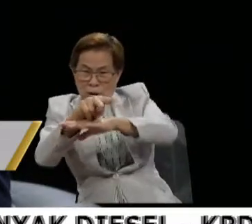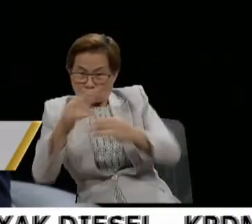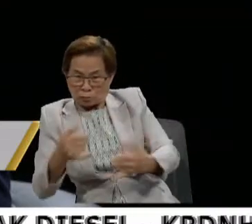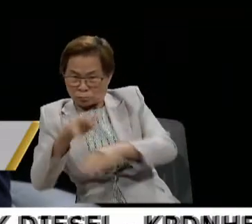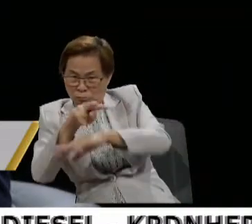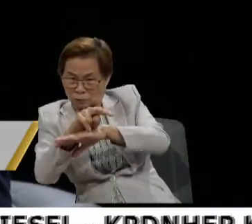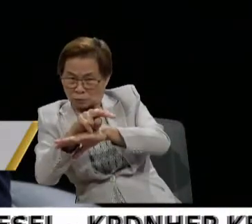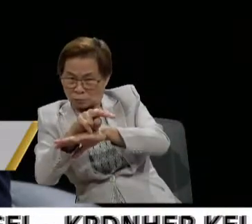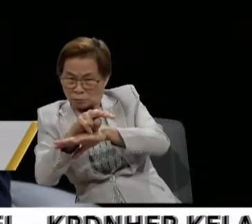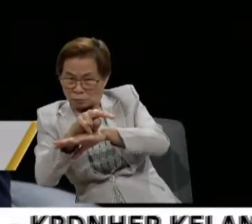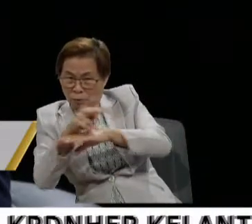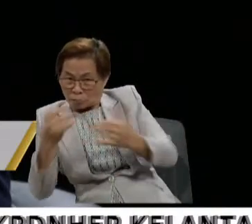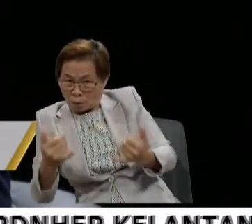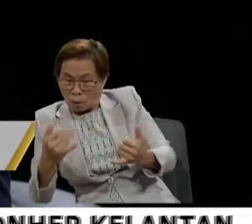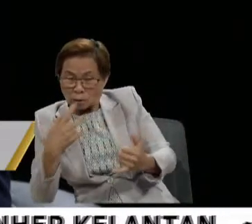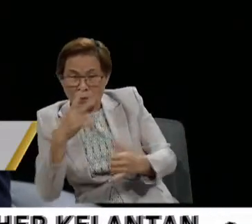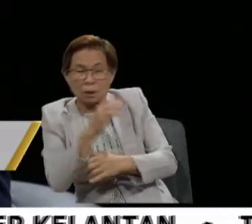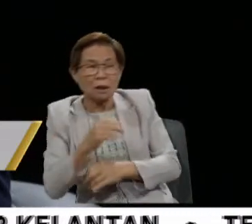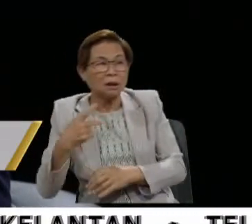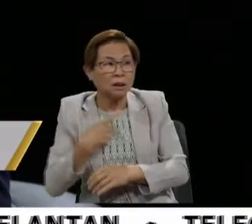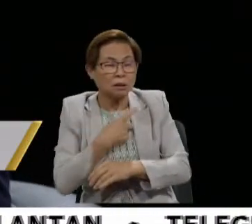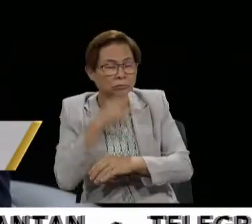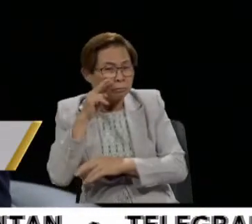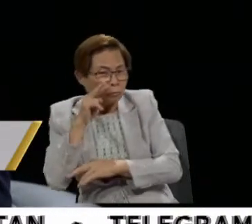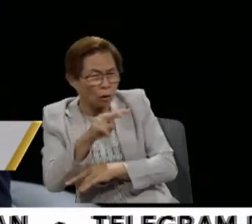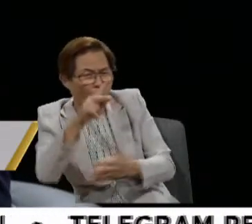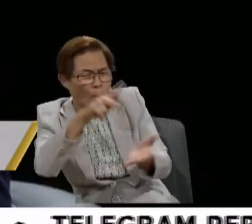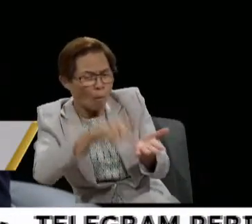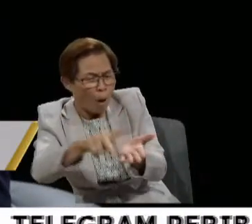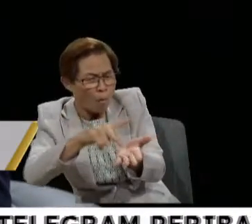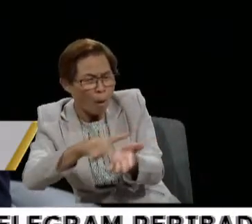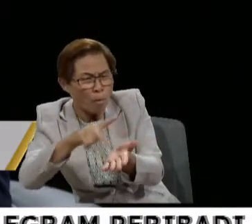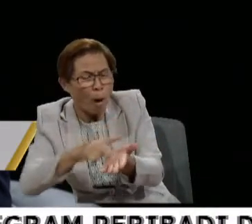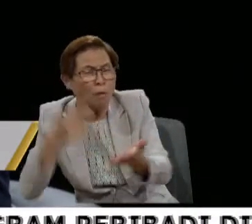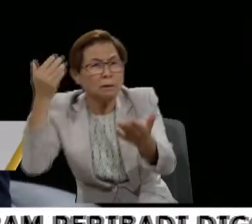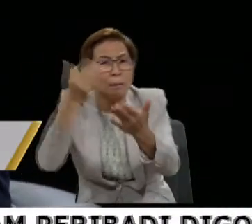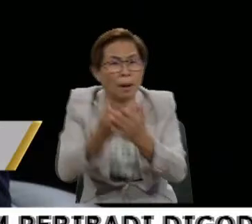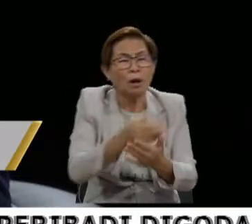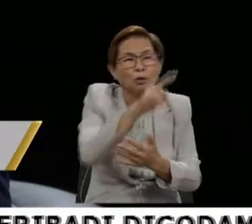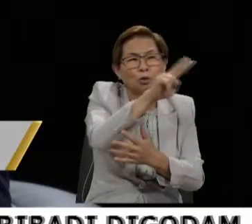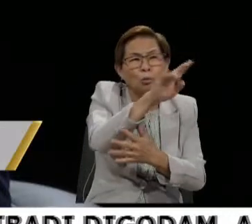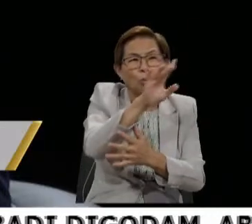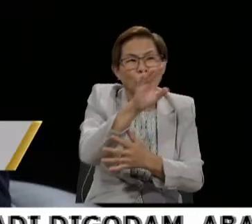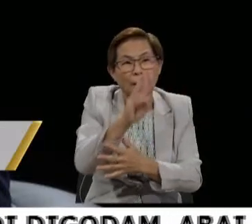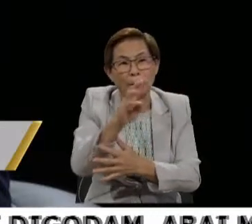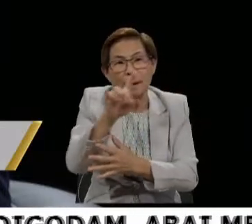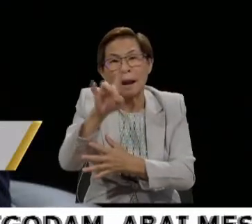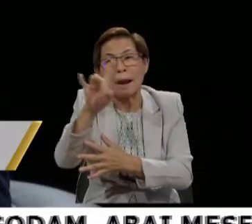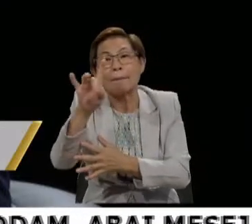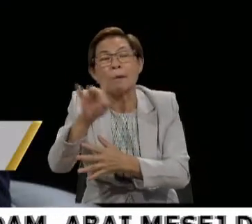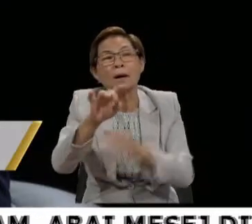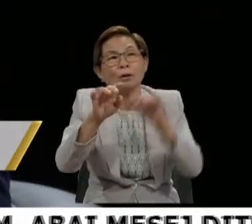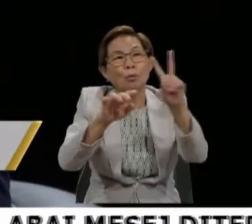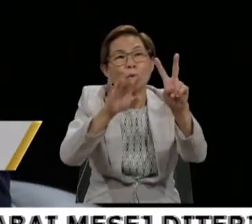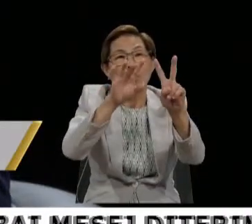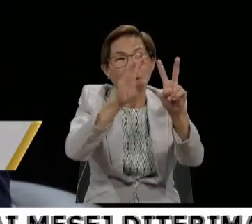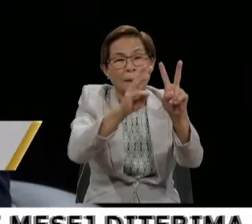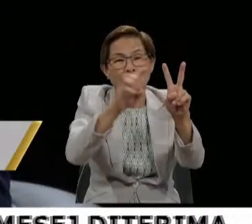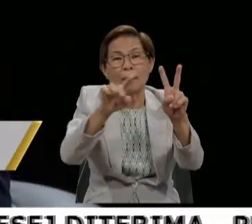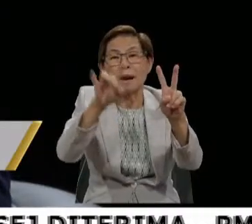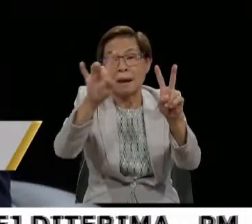ini dan yang kita telah lihat bahawa perbelanjaan setakat ini dah r6.8 bilion setakat Jun ini